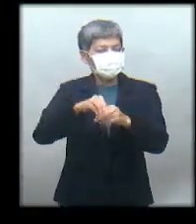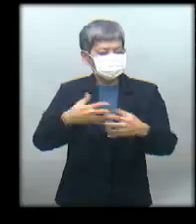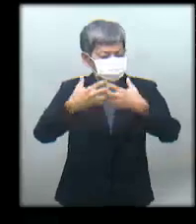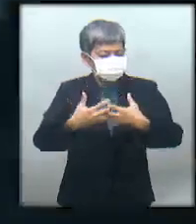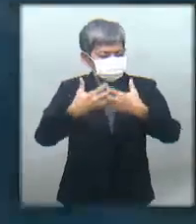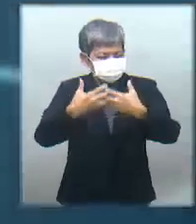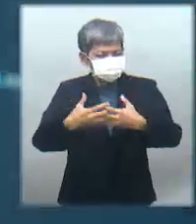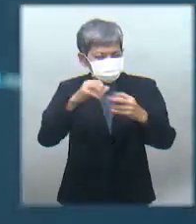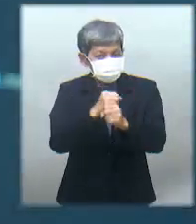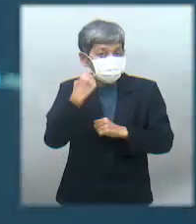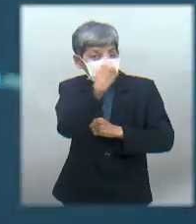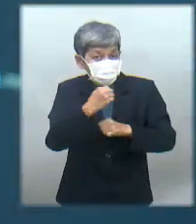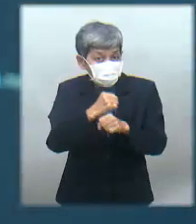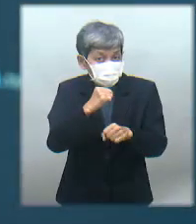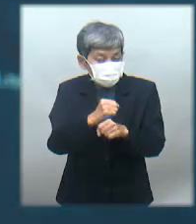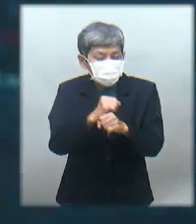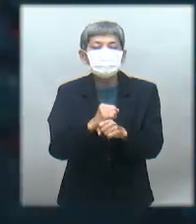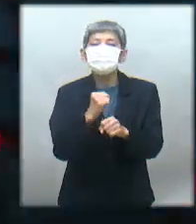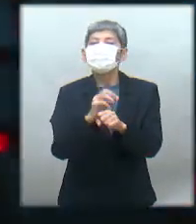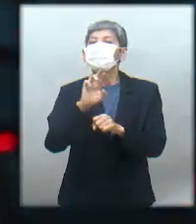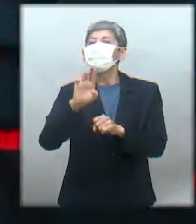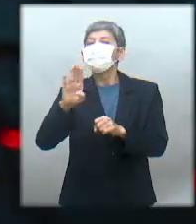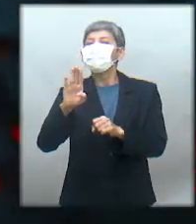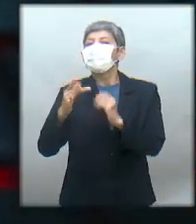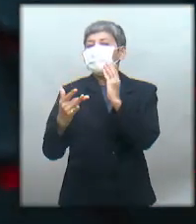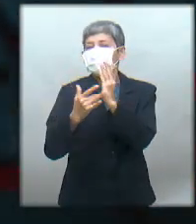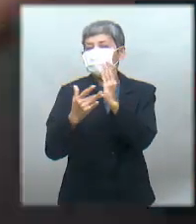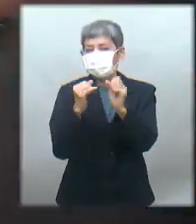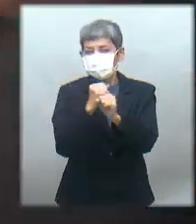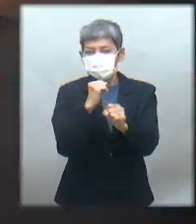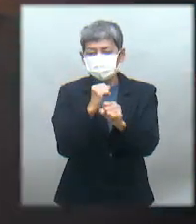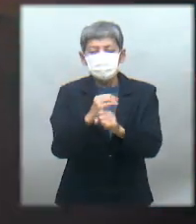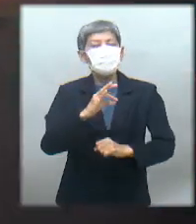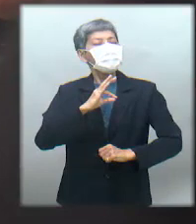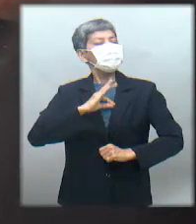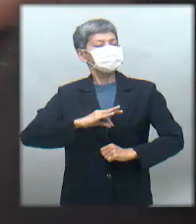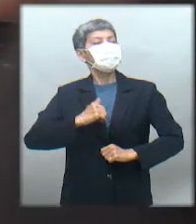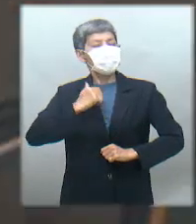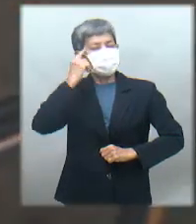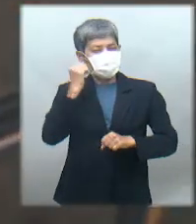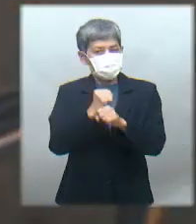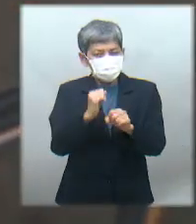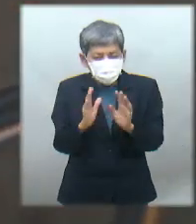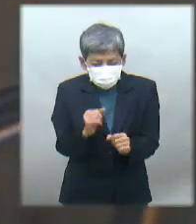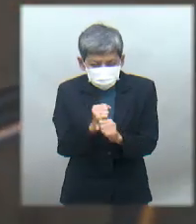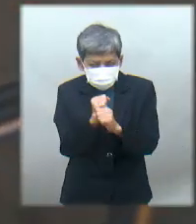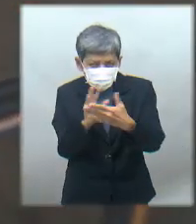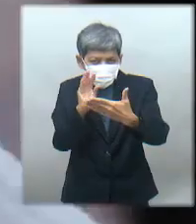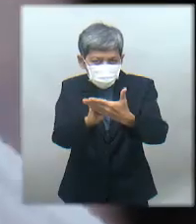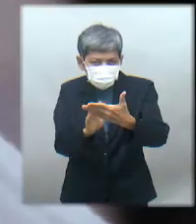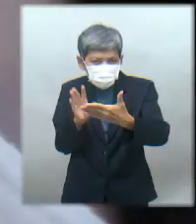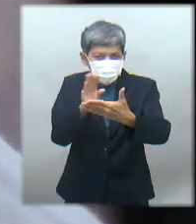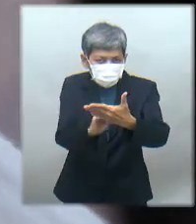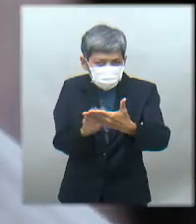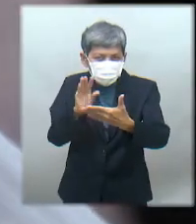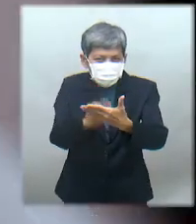พูใหเข้าใจงๆก็คือการสอนให้ระบบคอมพิวเตอร์ทำการเรียนรู้ไดดตอนเองโยมมนุษยนแหะค่ะ ททำการป้